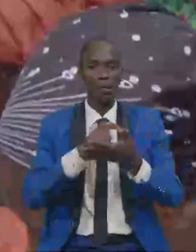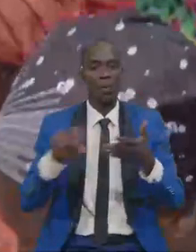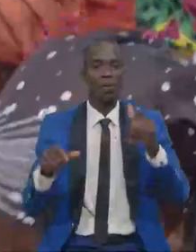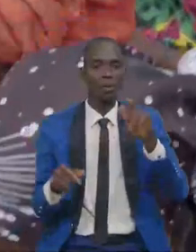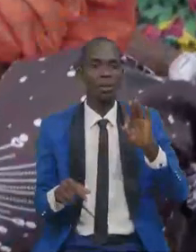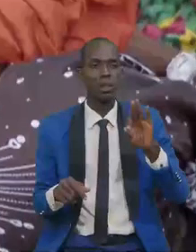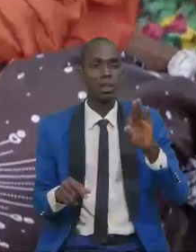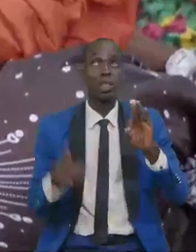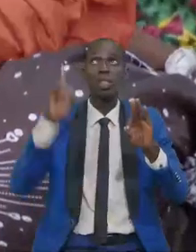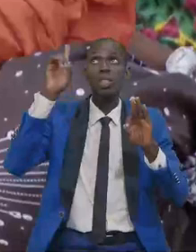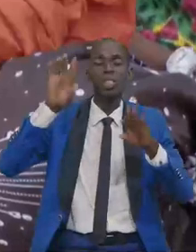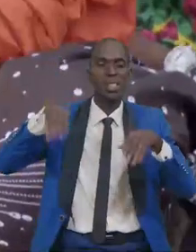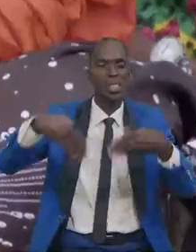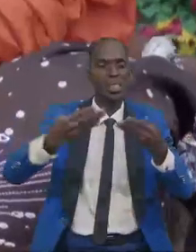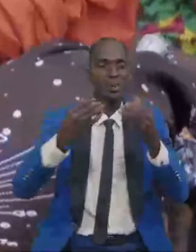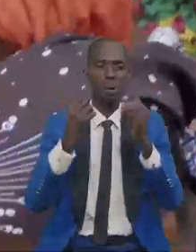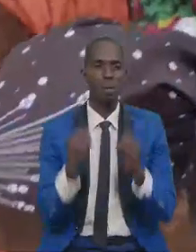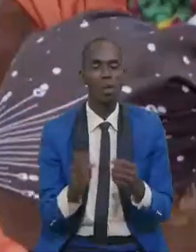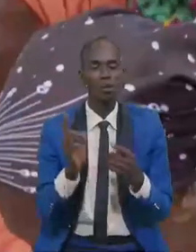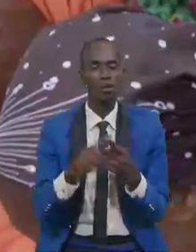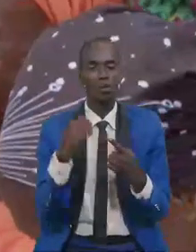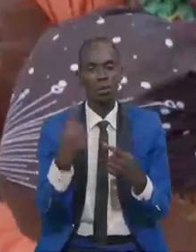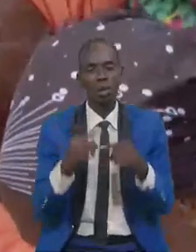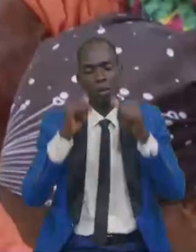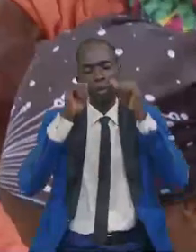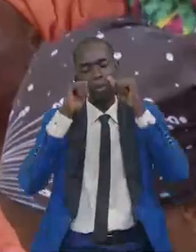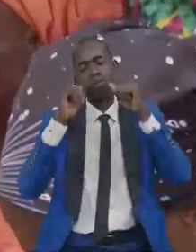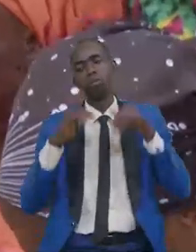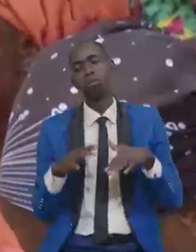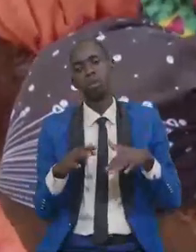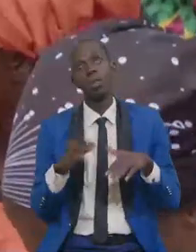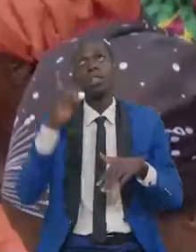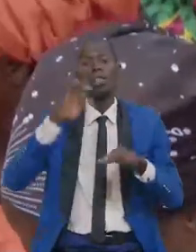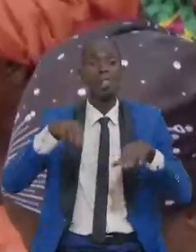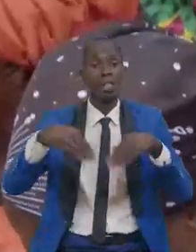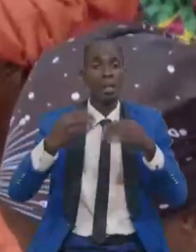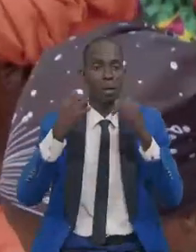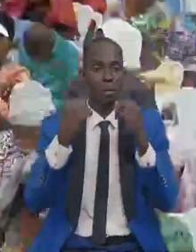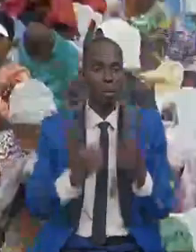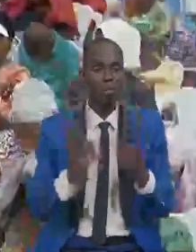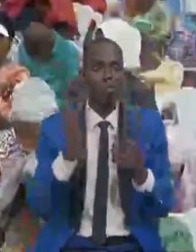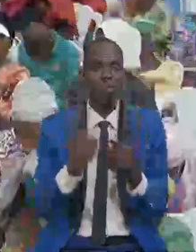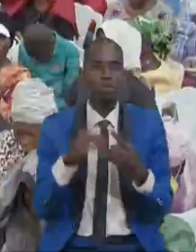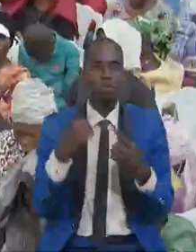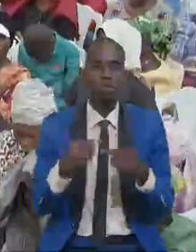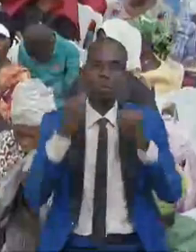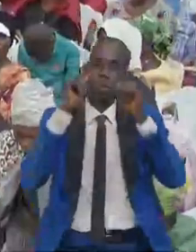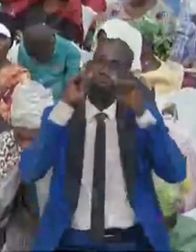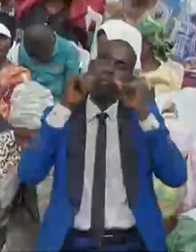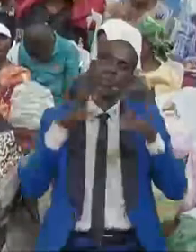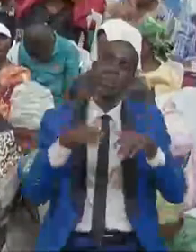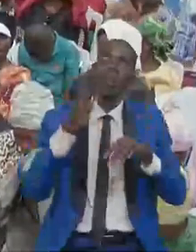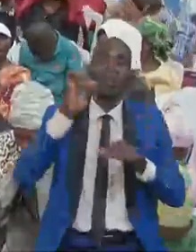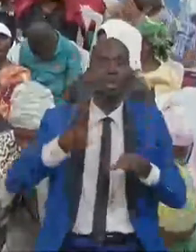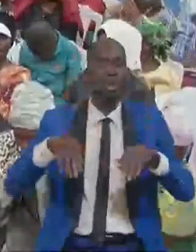29. Il donne de la force à celui qui est fatigué. Il donne de la puissance à celui qui est